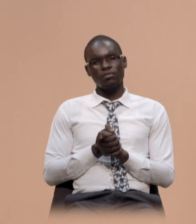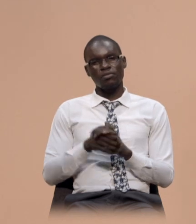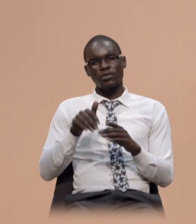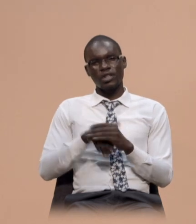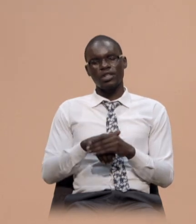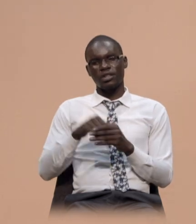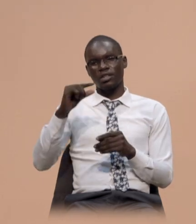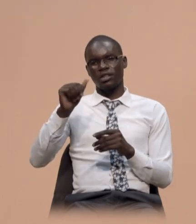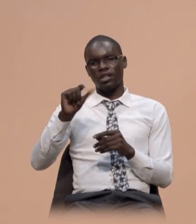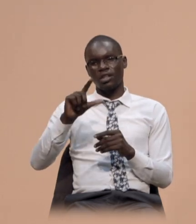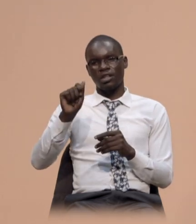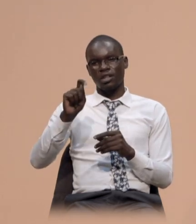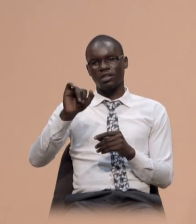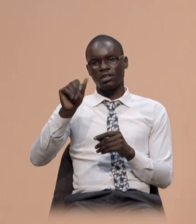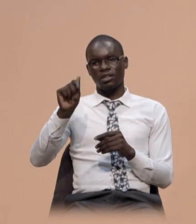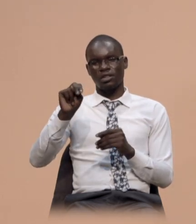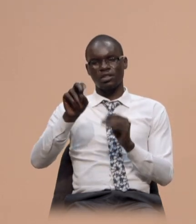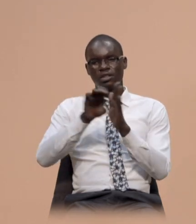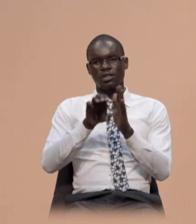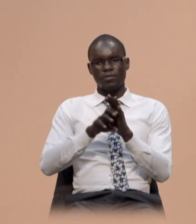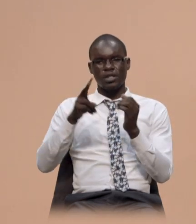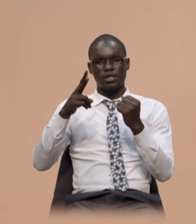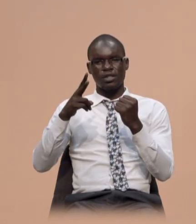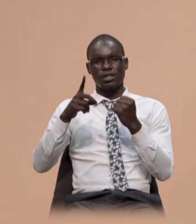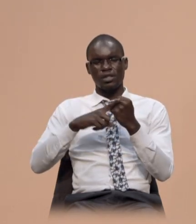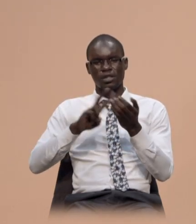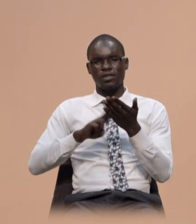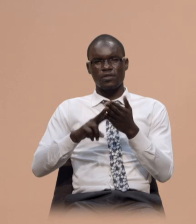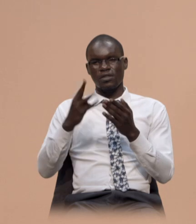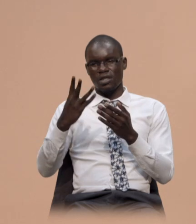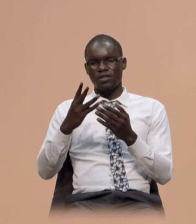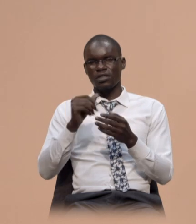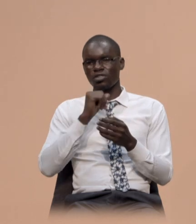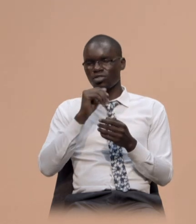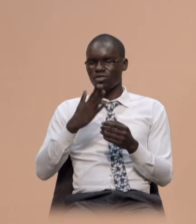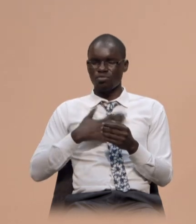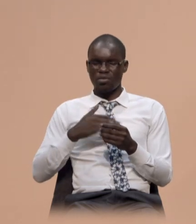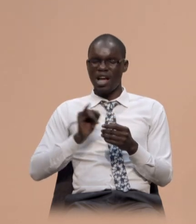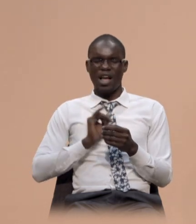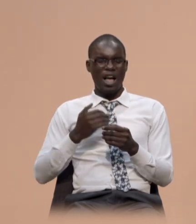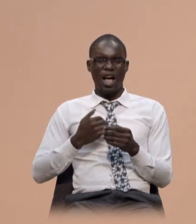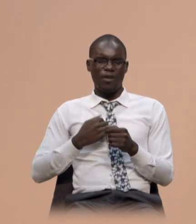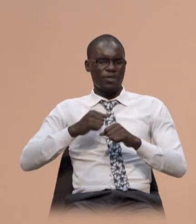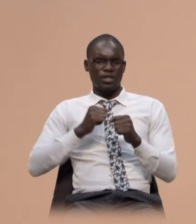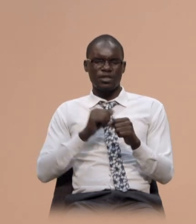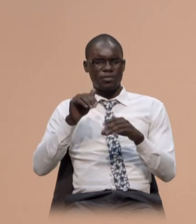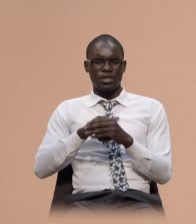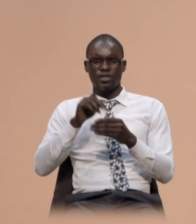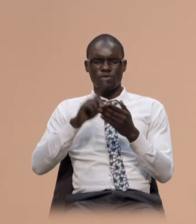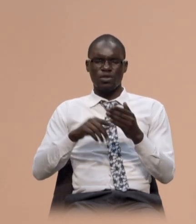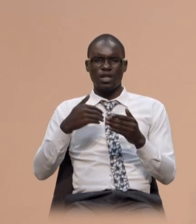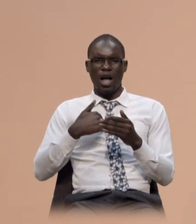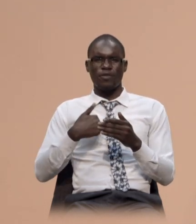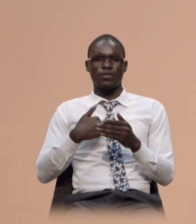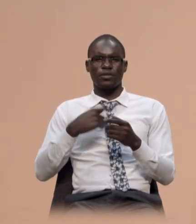katika kitabu cha Galatia 6:14 anasema, sio mimi bali sina furaha katika jambo lolote lile,